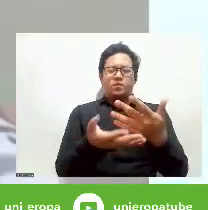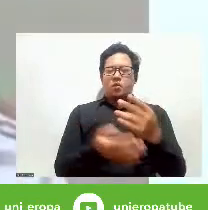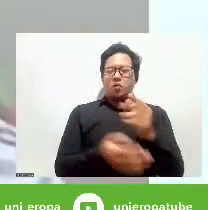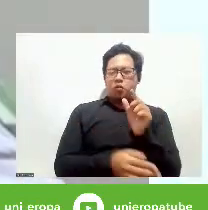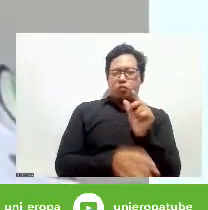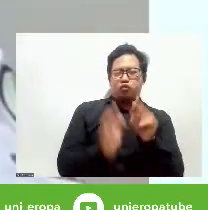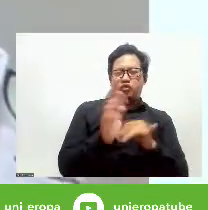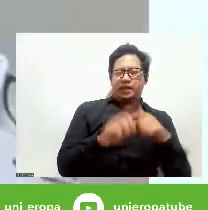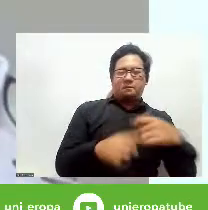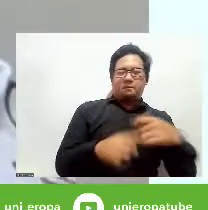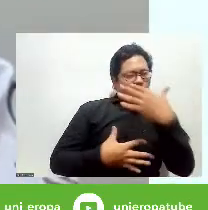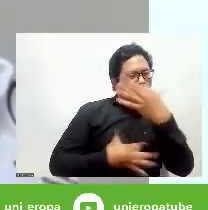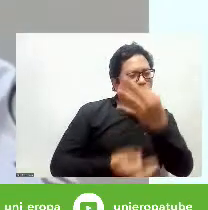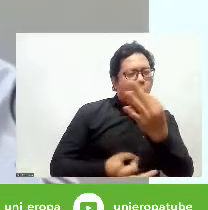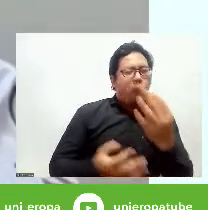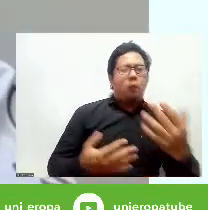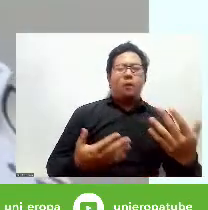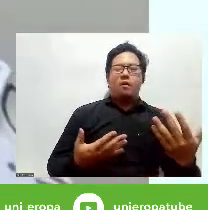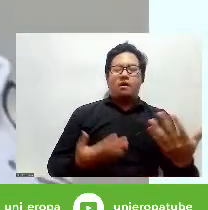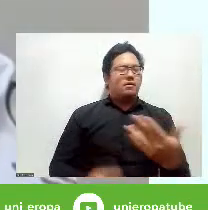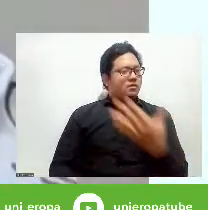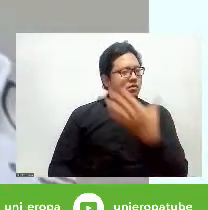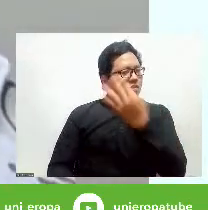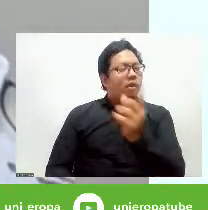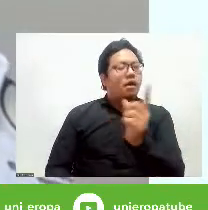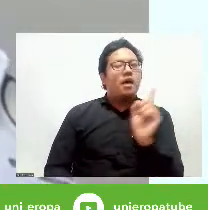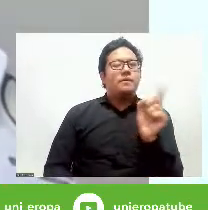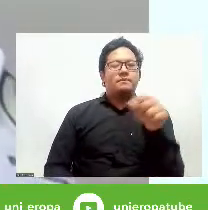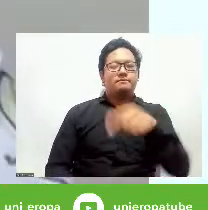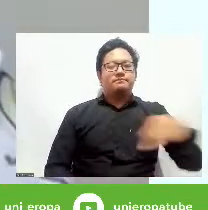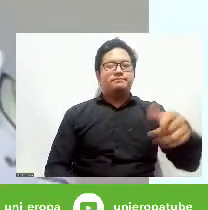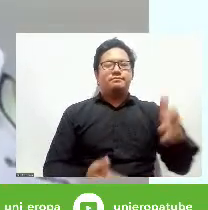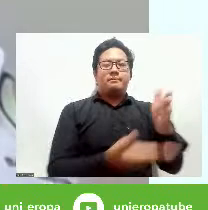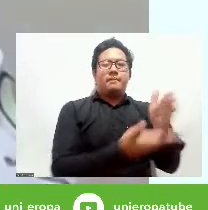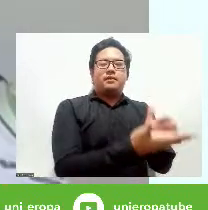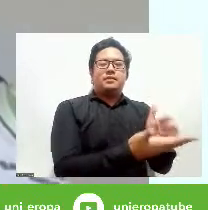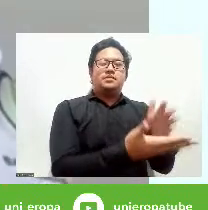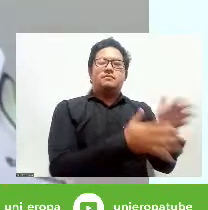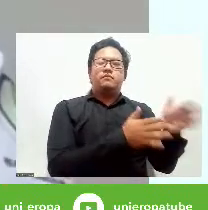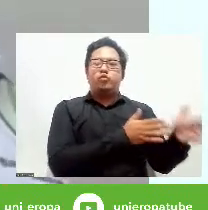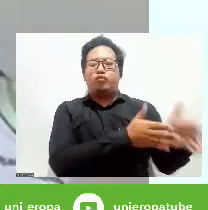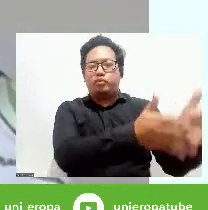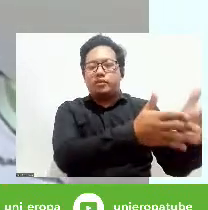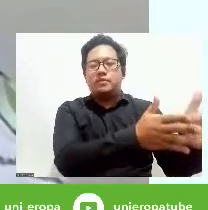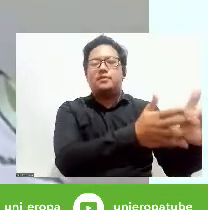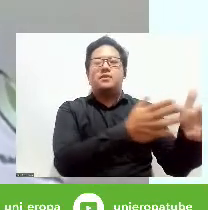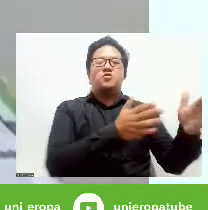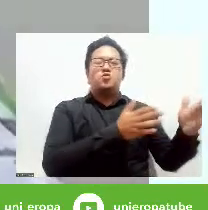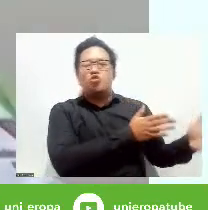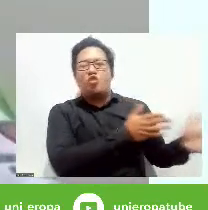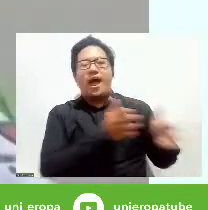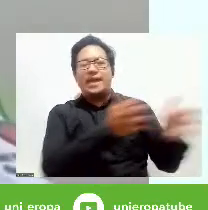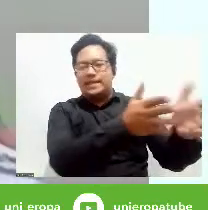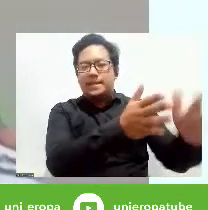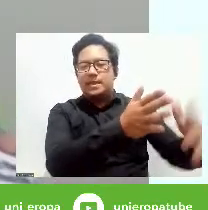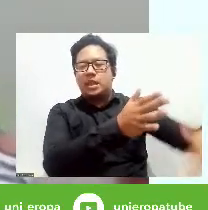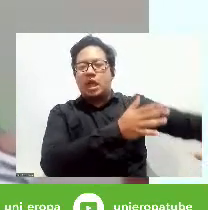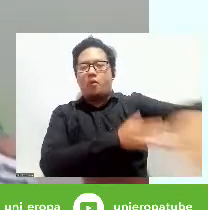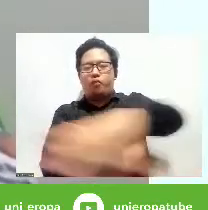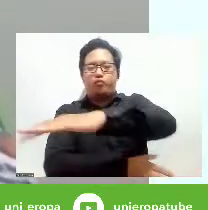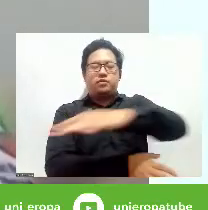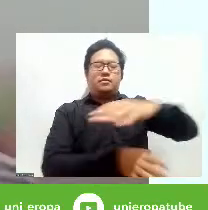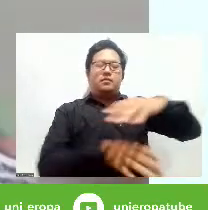dari batasan-batasan antara sungai antara sungai dan laut di mana